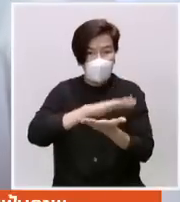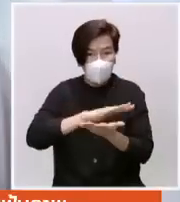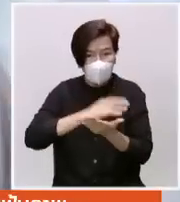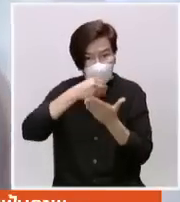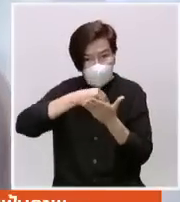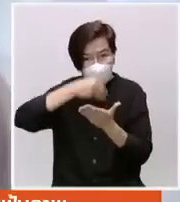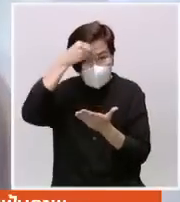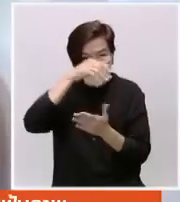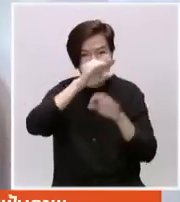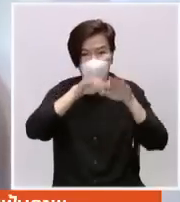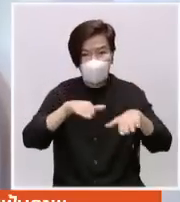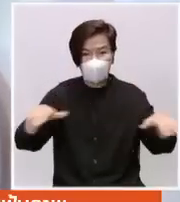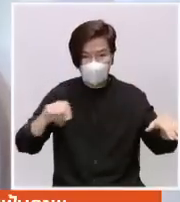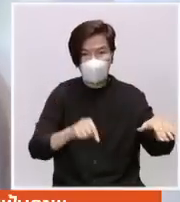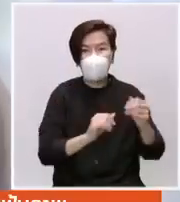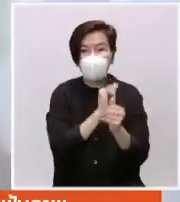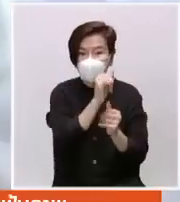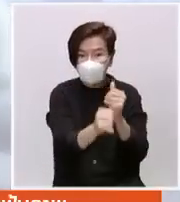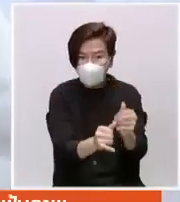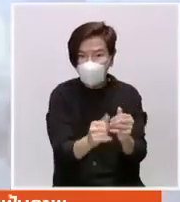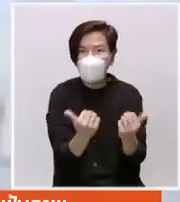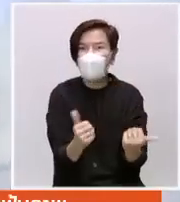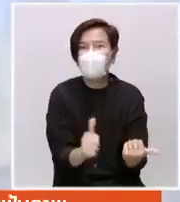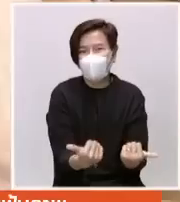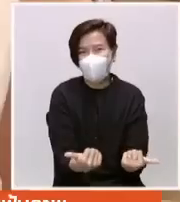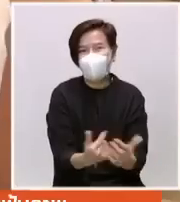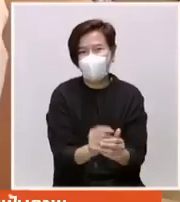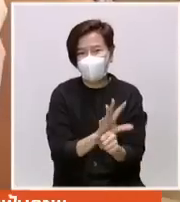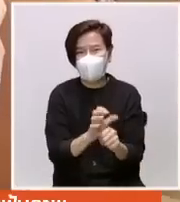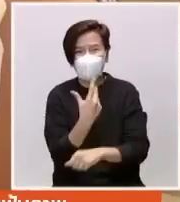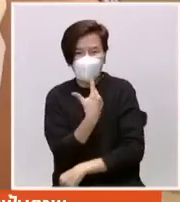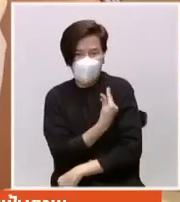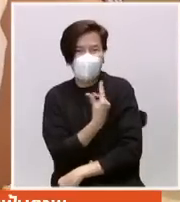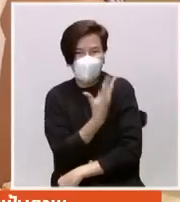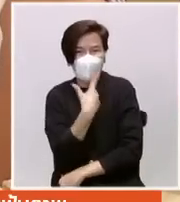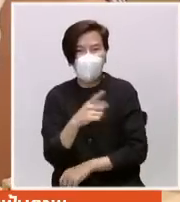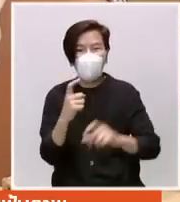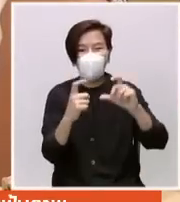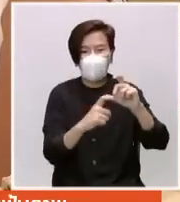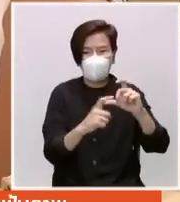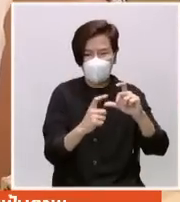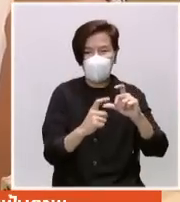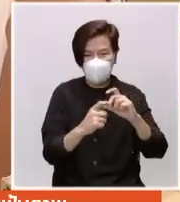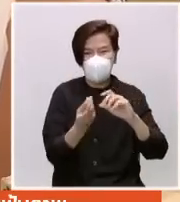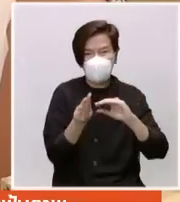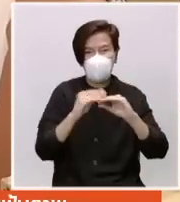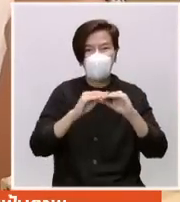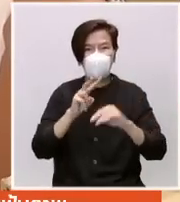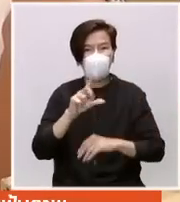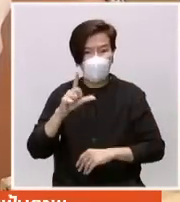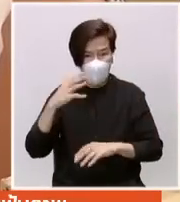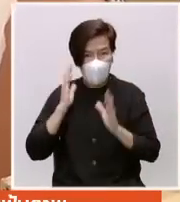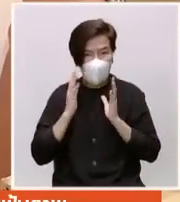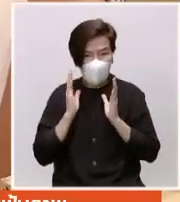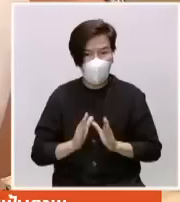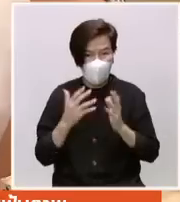ได้รับวัคซีนไฟเซอร์ไปมากกว่า2ล้านคนแล้วขณะเดียวกันยังมีผู้ปกครองทยอยแจ้งความประสงค์ให้นักเรียนมา